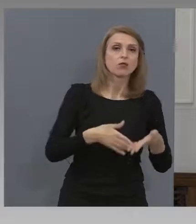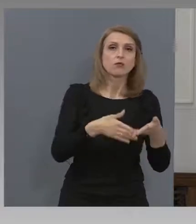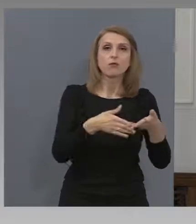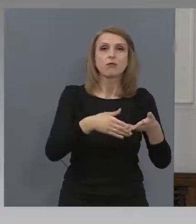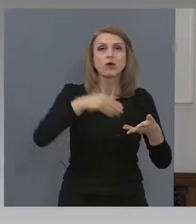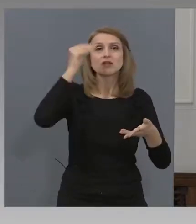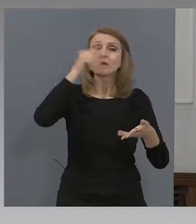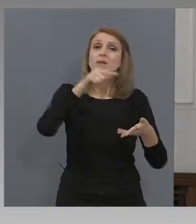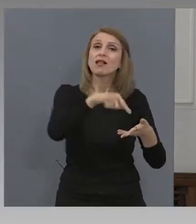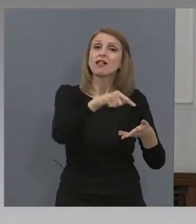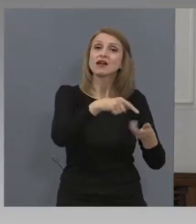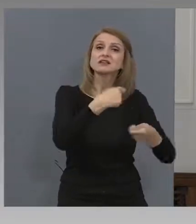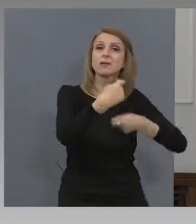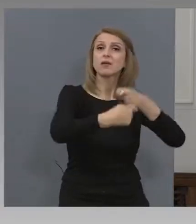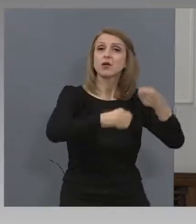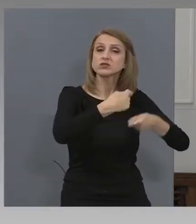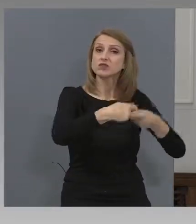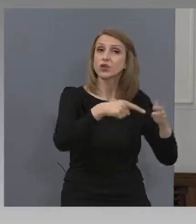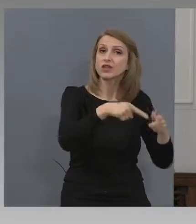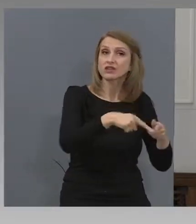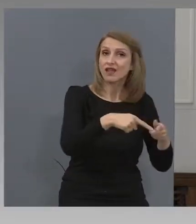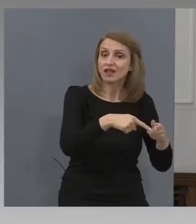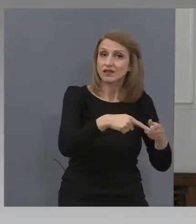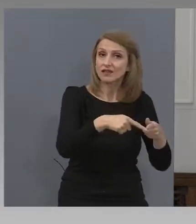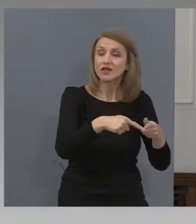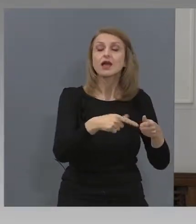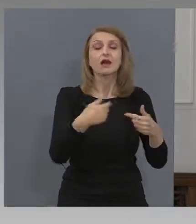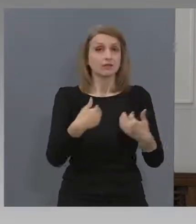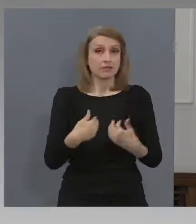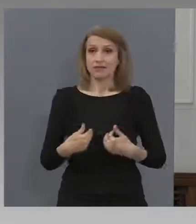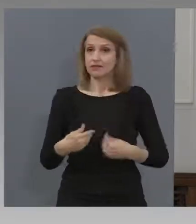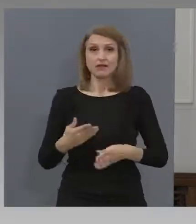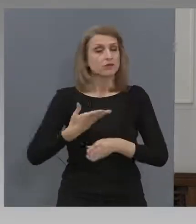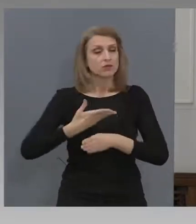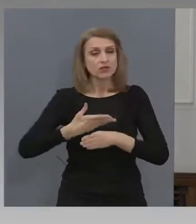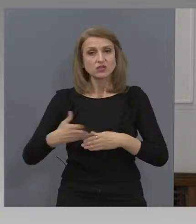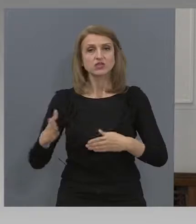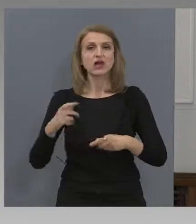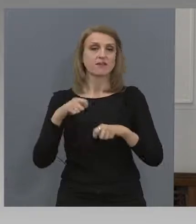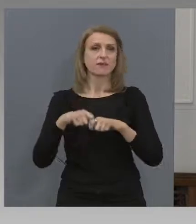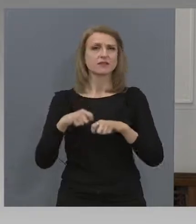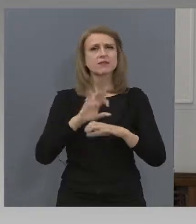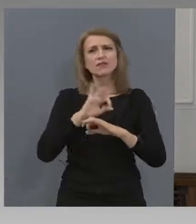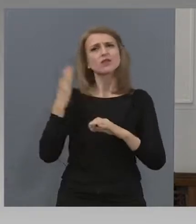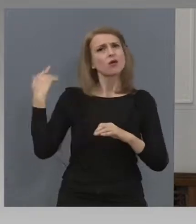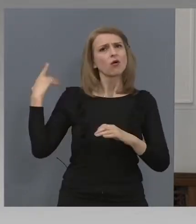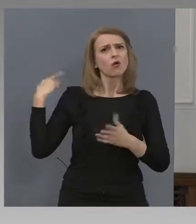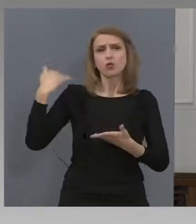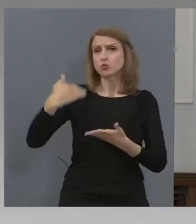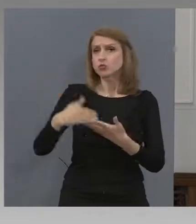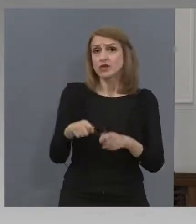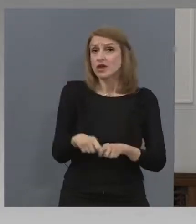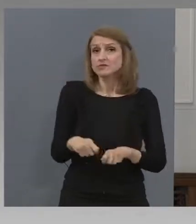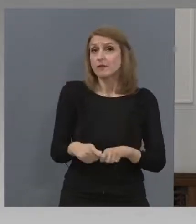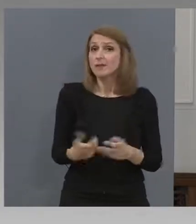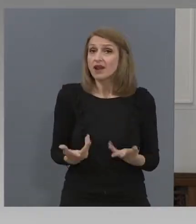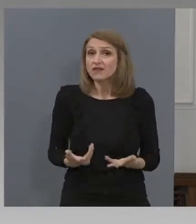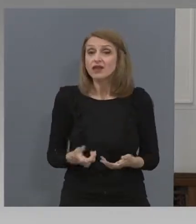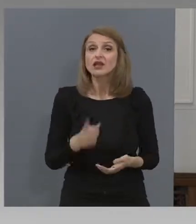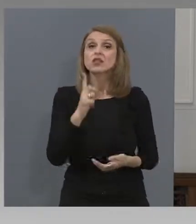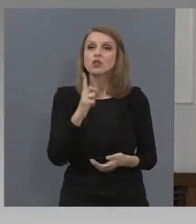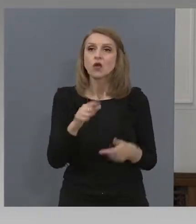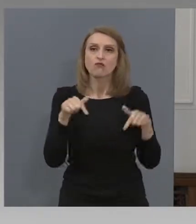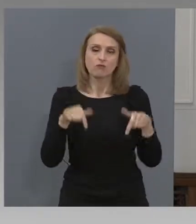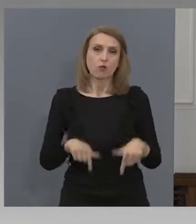българския производител. Нещо, което ние и продължаваме да правим и сме правили до сега, но ситуацията в момента е